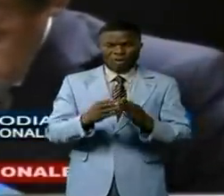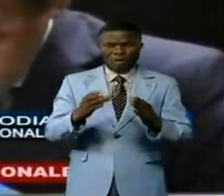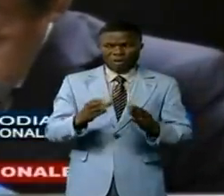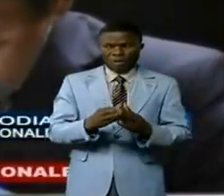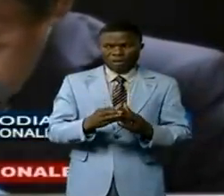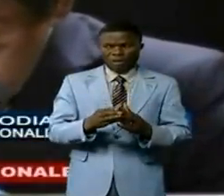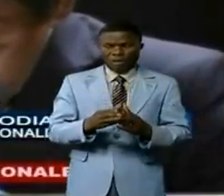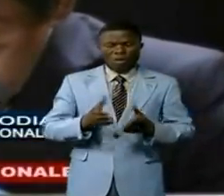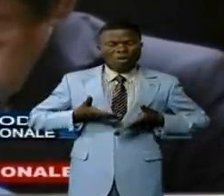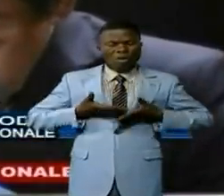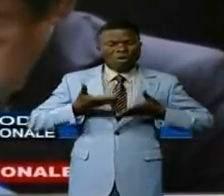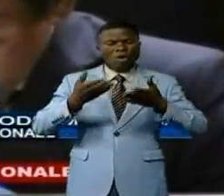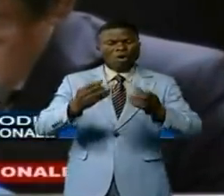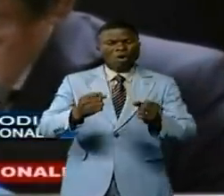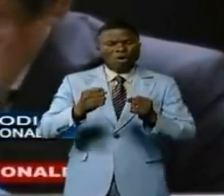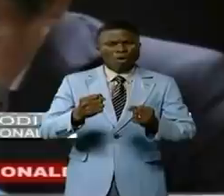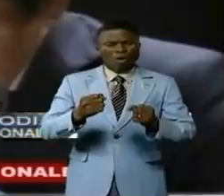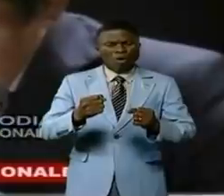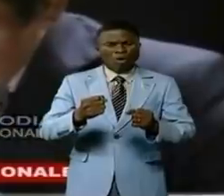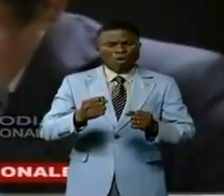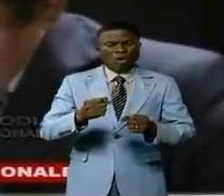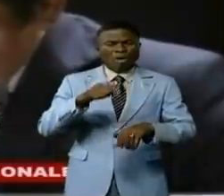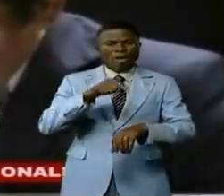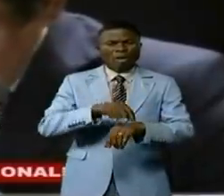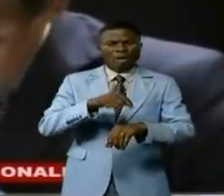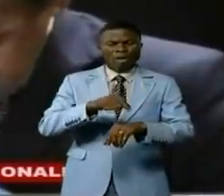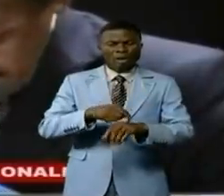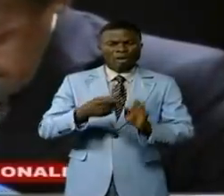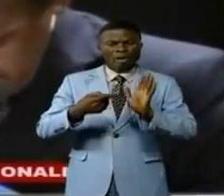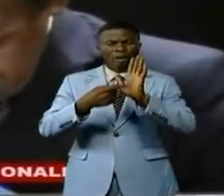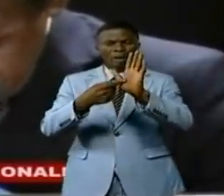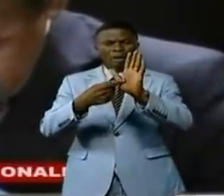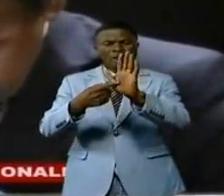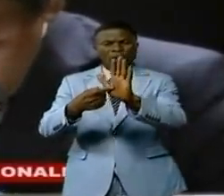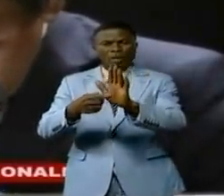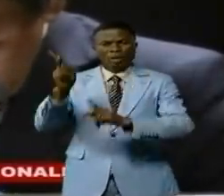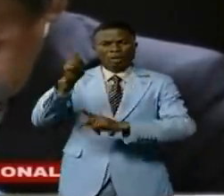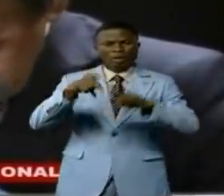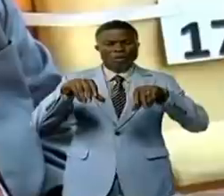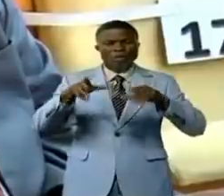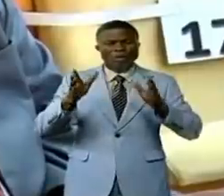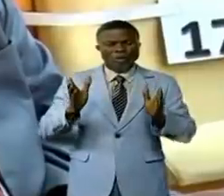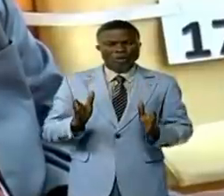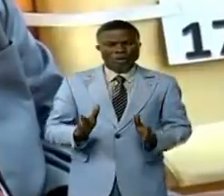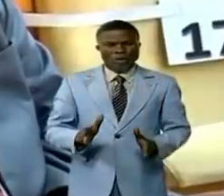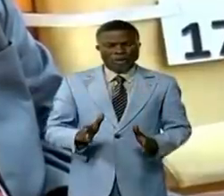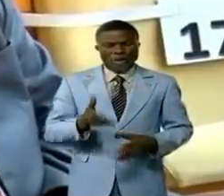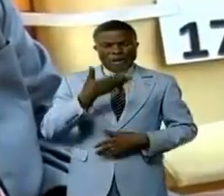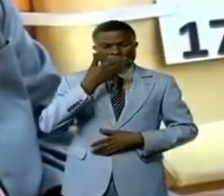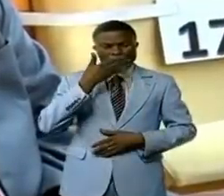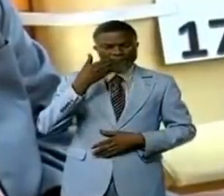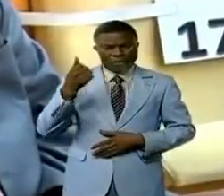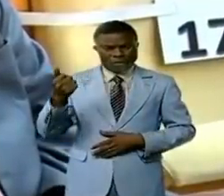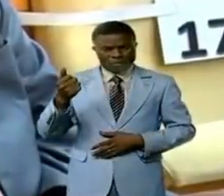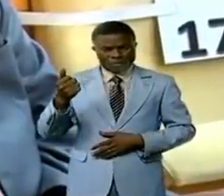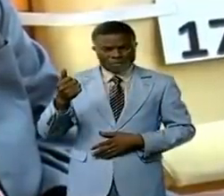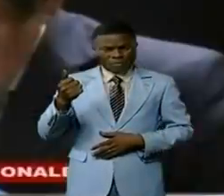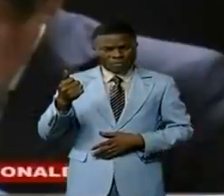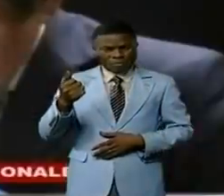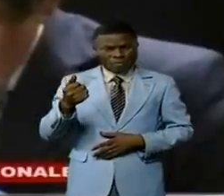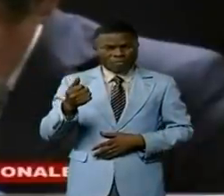avec dévouement le mandat de représentation du peuple congolais, car seule